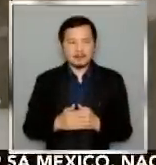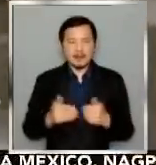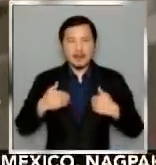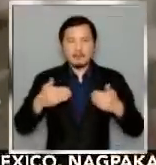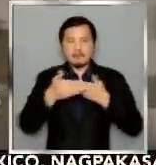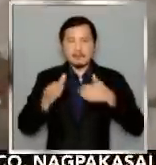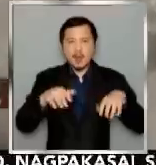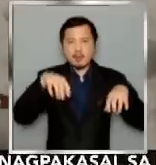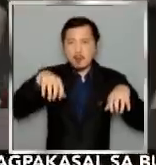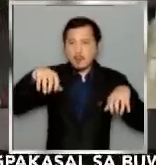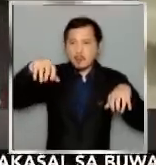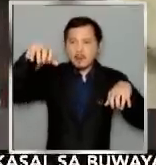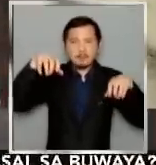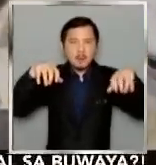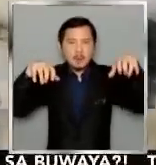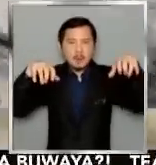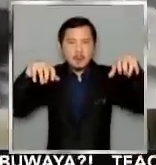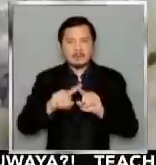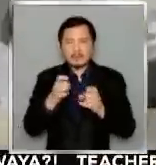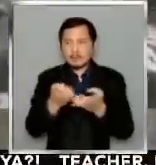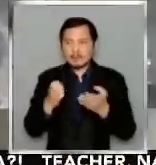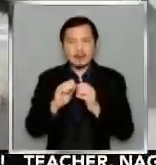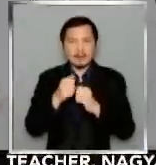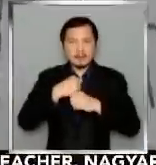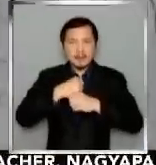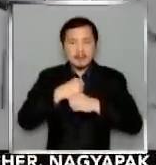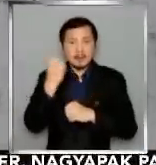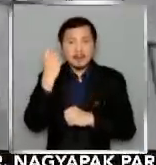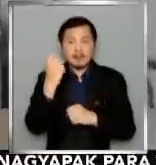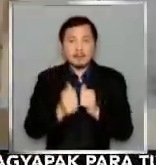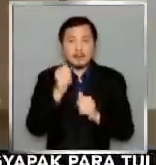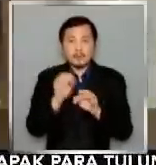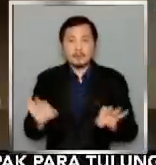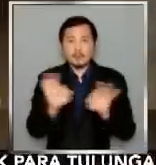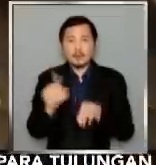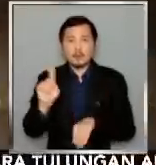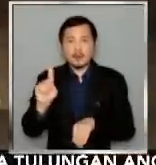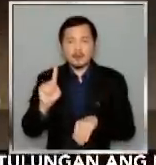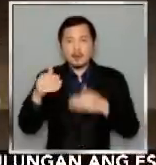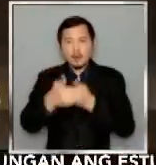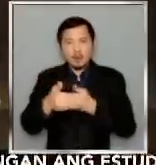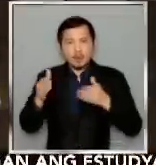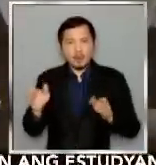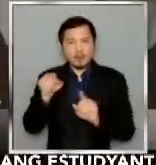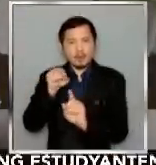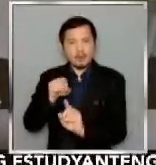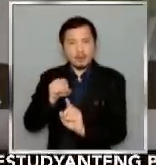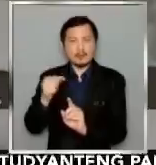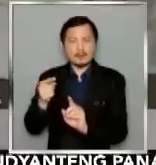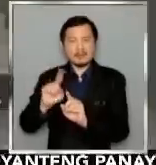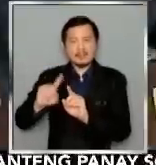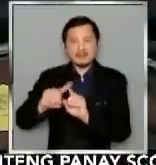ng mga pinipeking sigarilyo. Pero ang pinakamahalagang nakumpiska, ang kahong-kahong pinaking BIR documentary stamps para